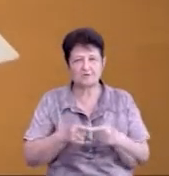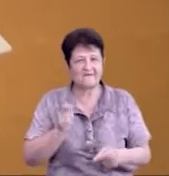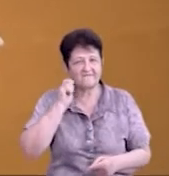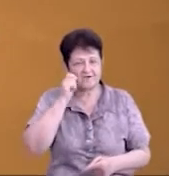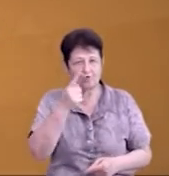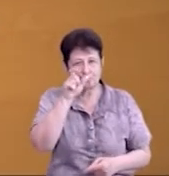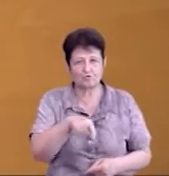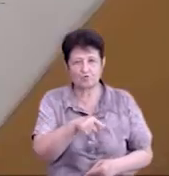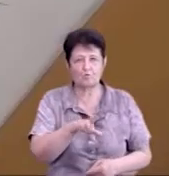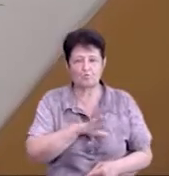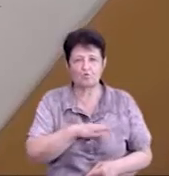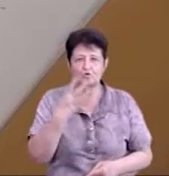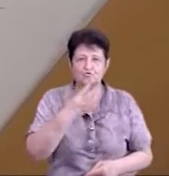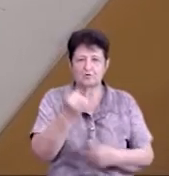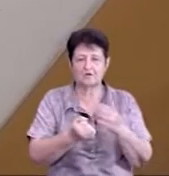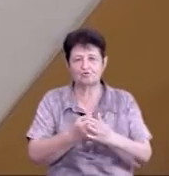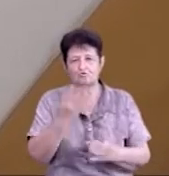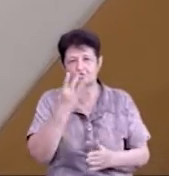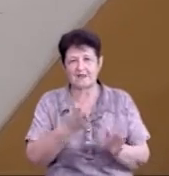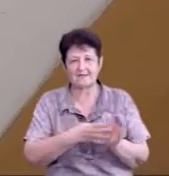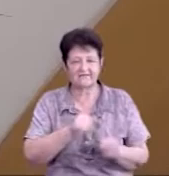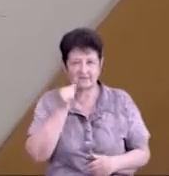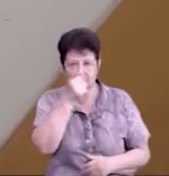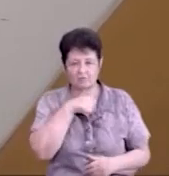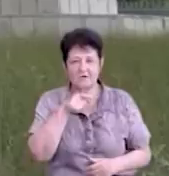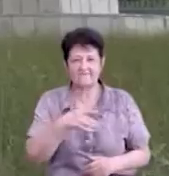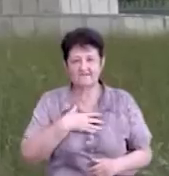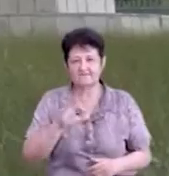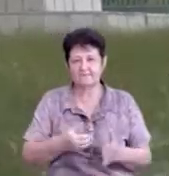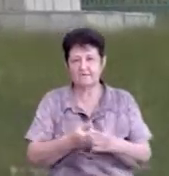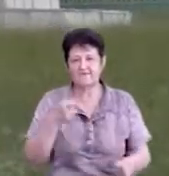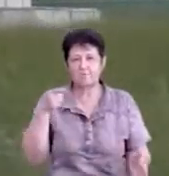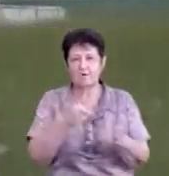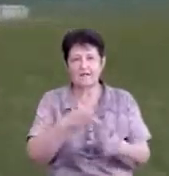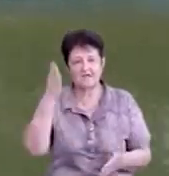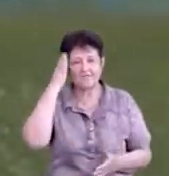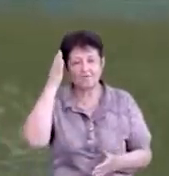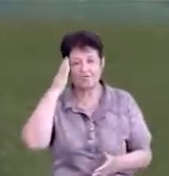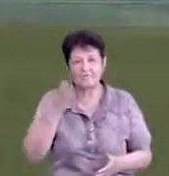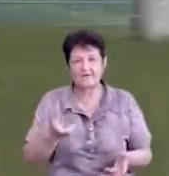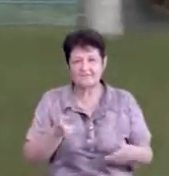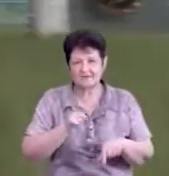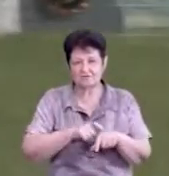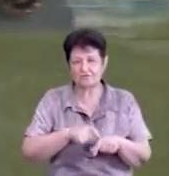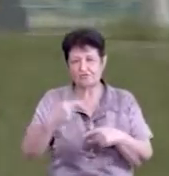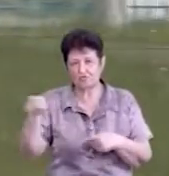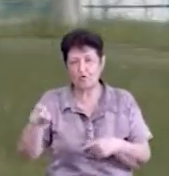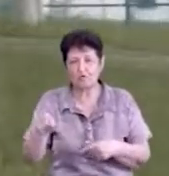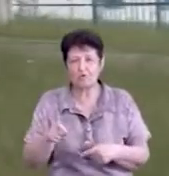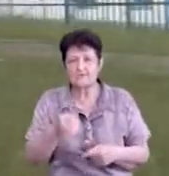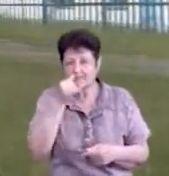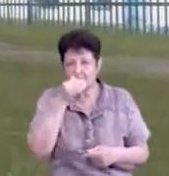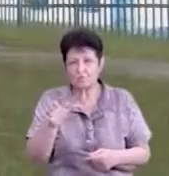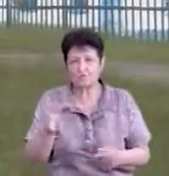одного з бійців. Йому було від 40 до 49 років. Він загинув від поранення в голову. Стан кісток іншого бійця не